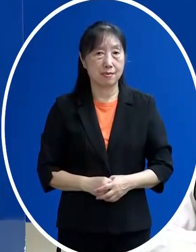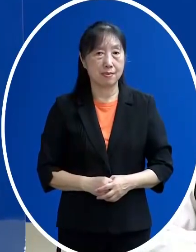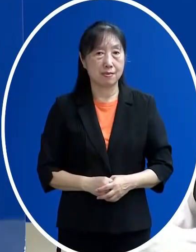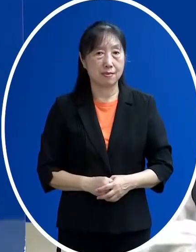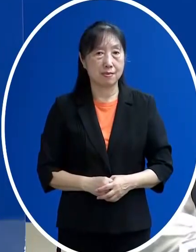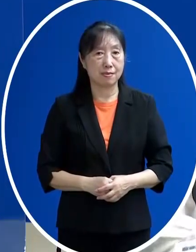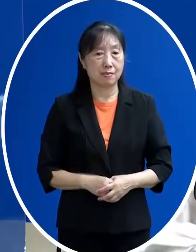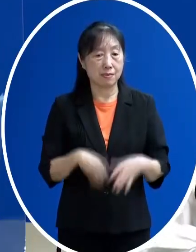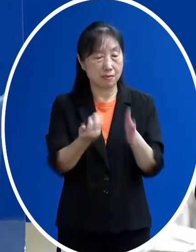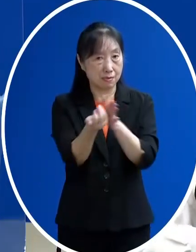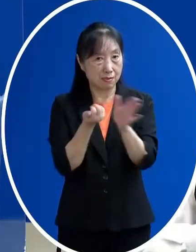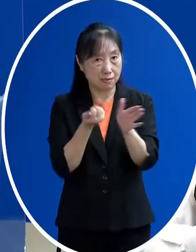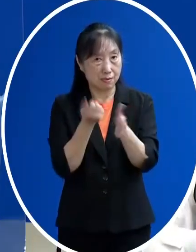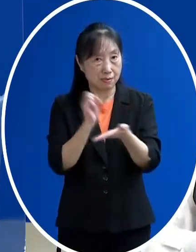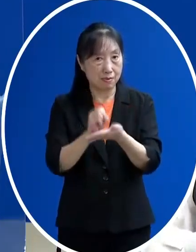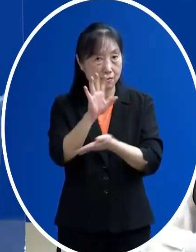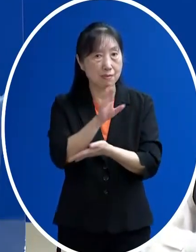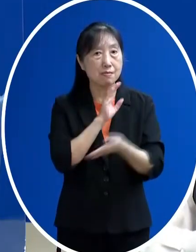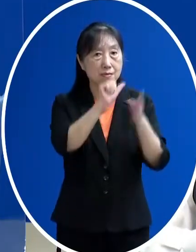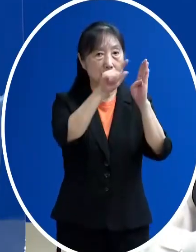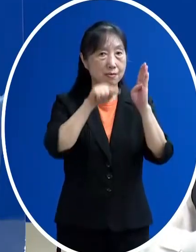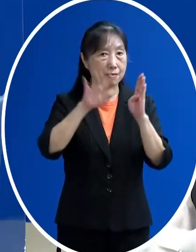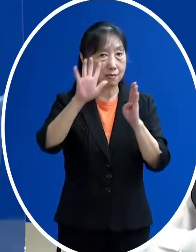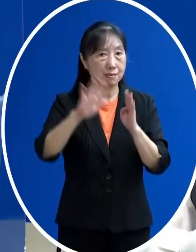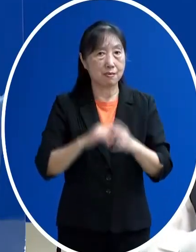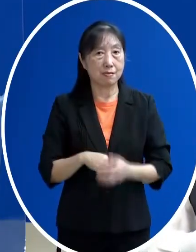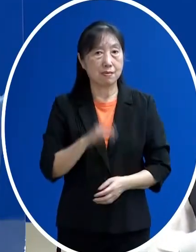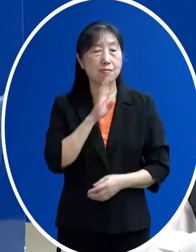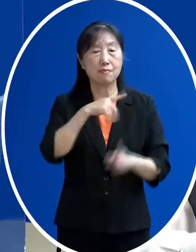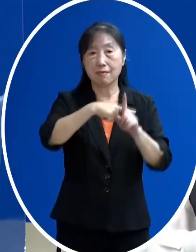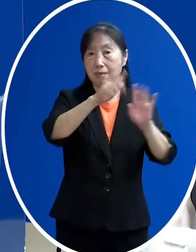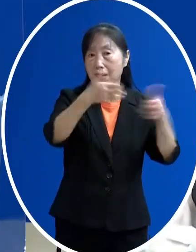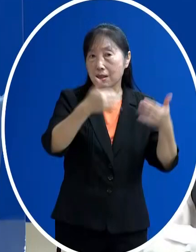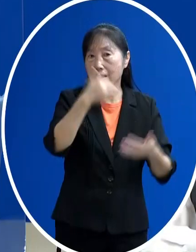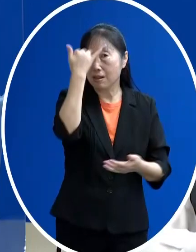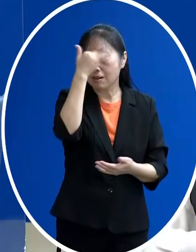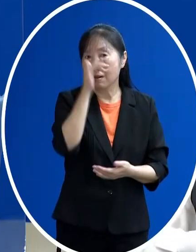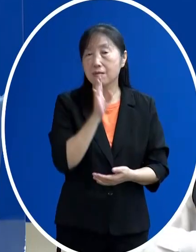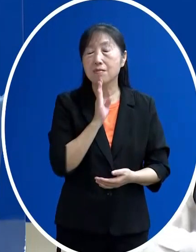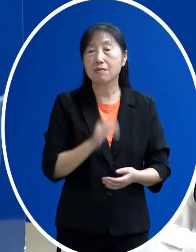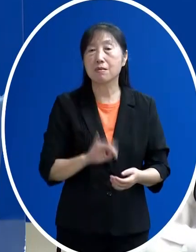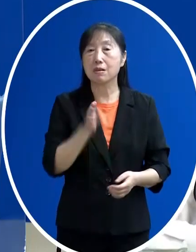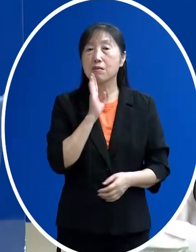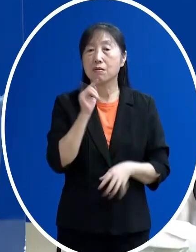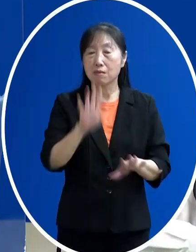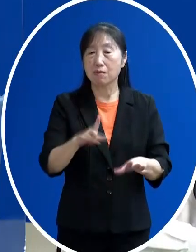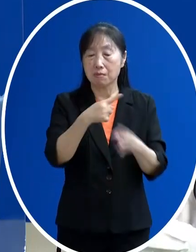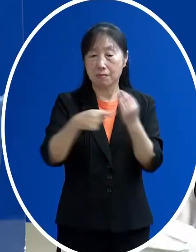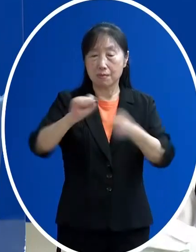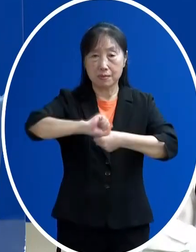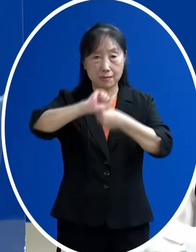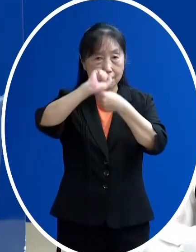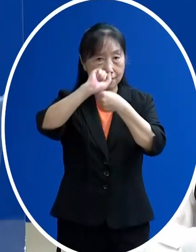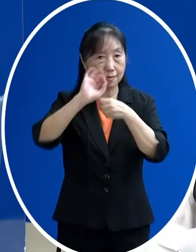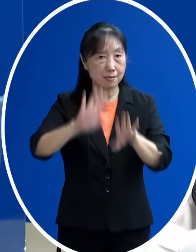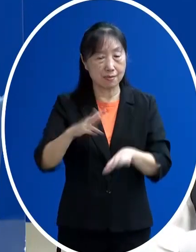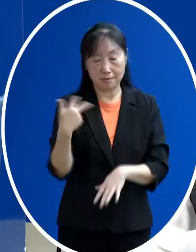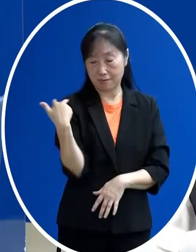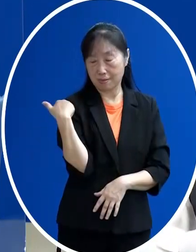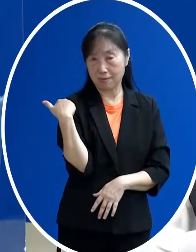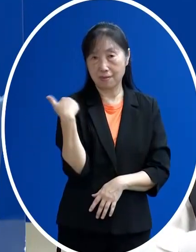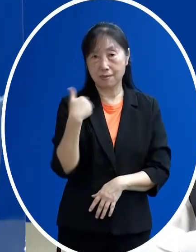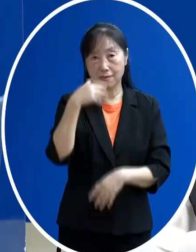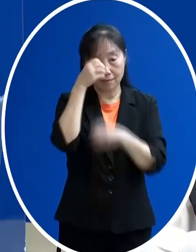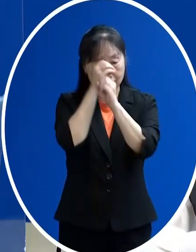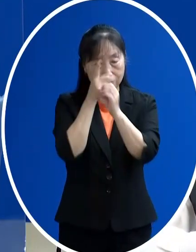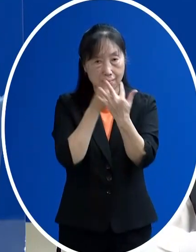那先前都是跟大家讲说我们这个 BA.5 都还是轻症无症状的个案，不过随着这个个案增加，我们在上一周也有